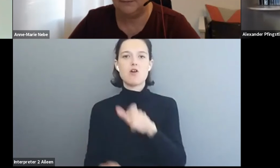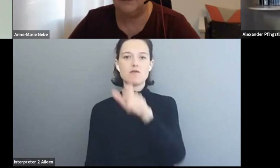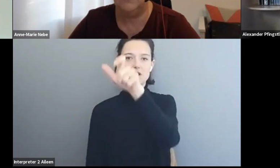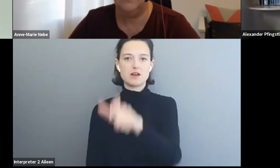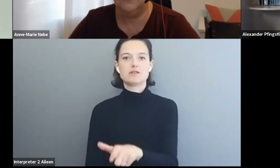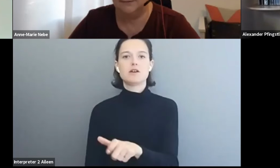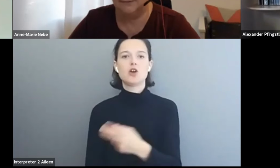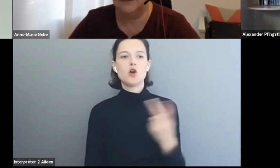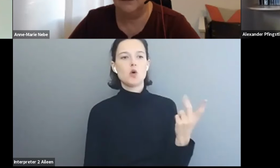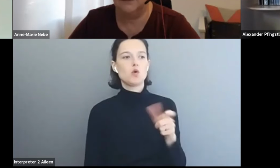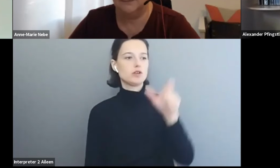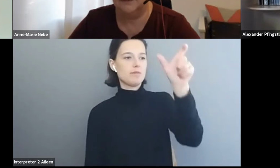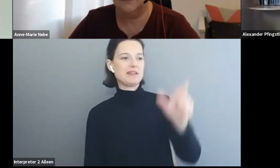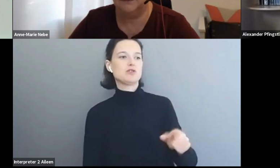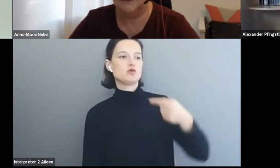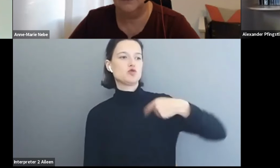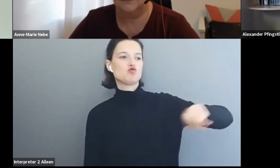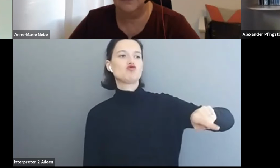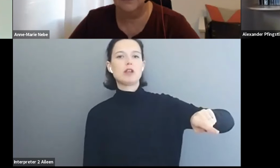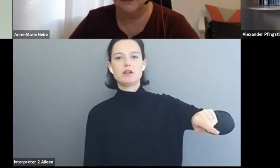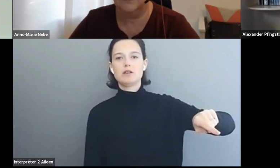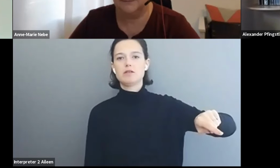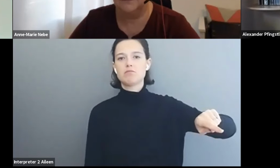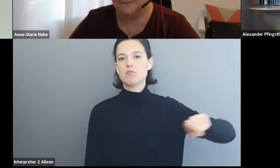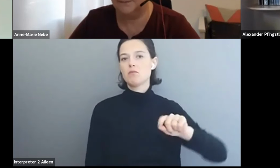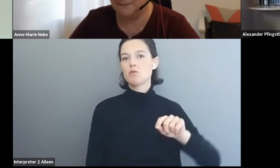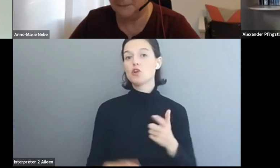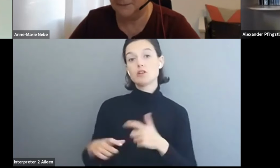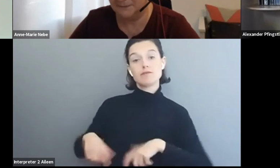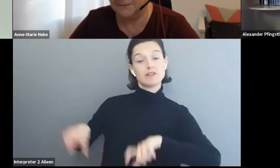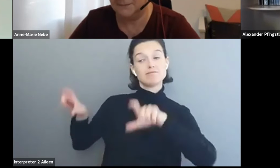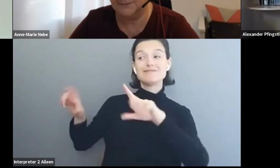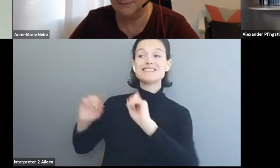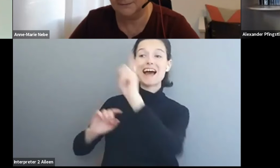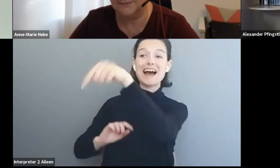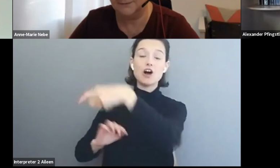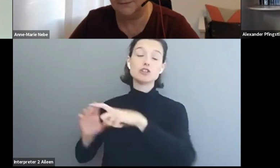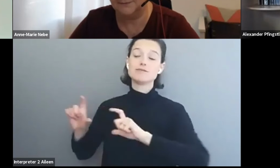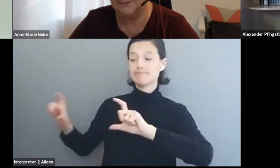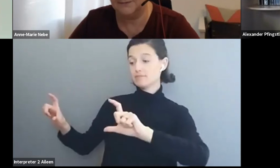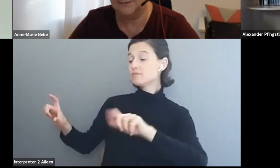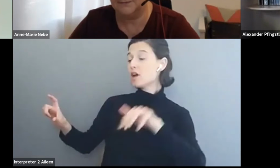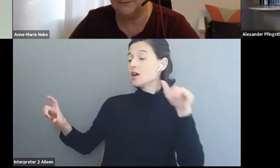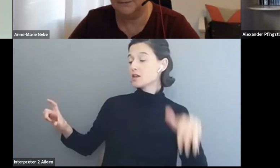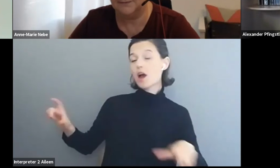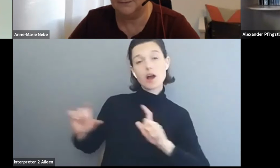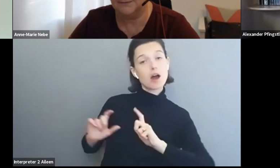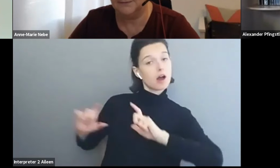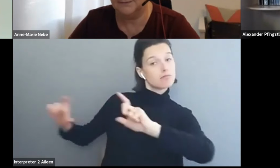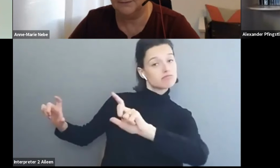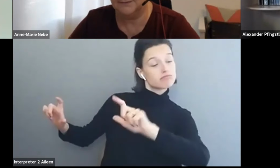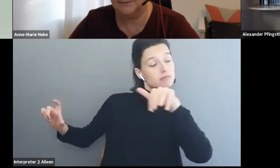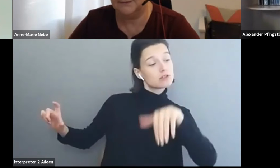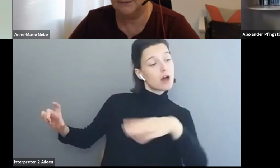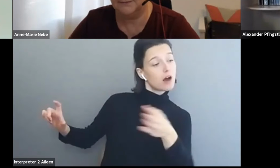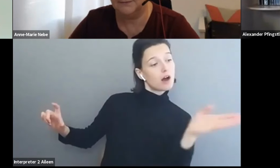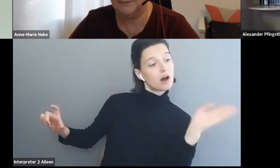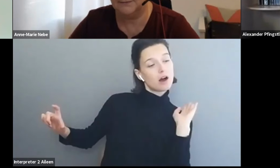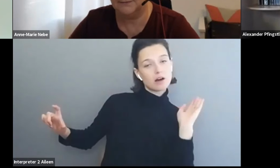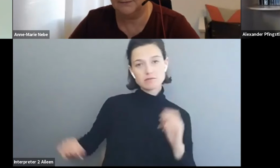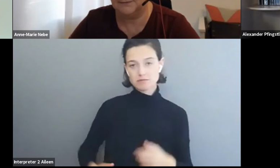irgendetwas und damit hat man das Image nach außen. Oder genau diese, ich sag mal, das Spannende, wie du das dargestellt hast,